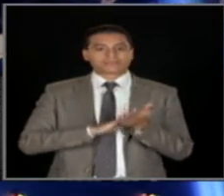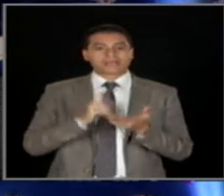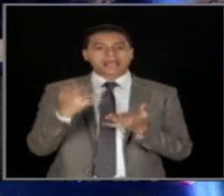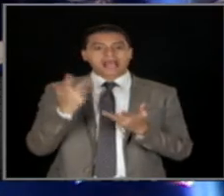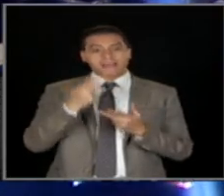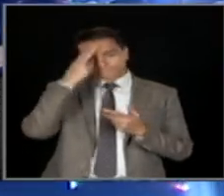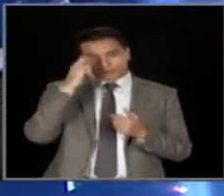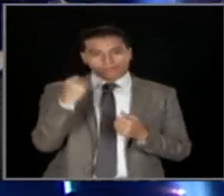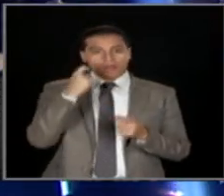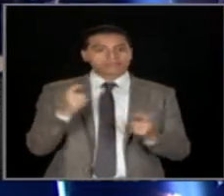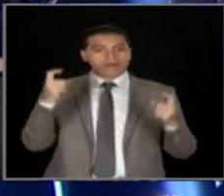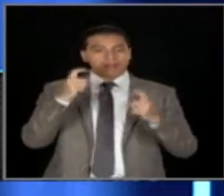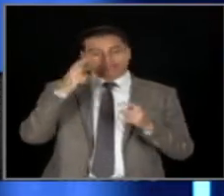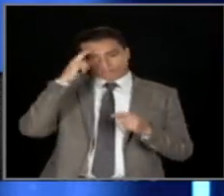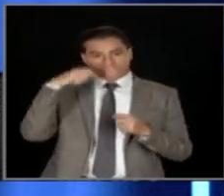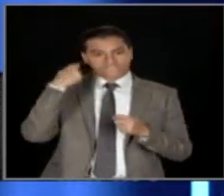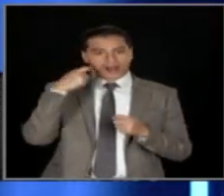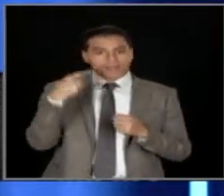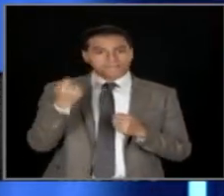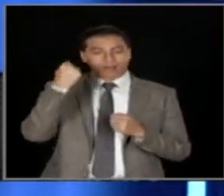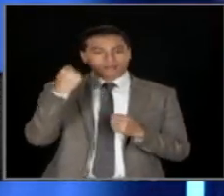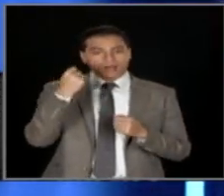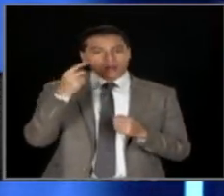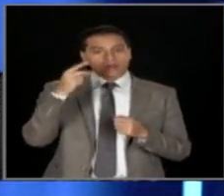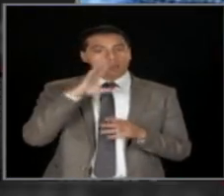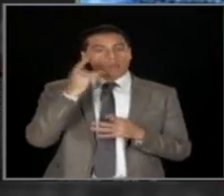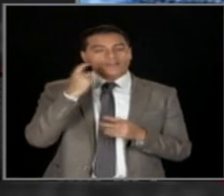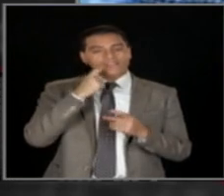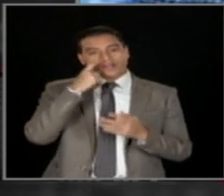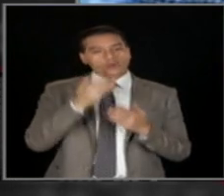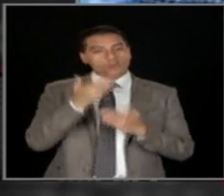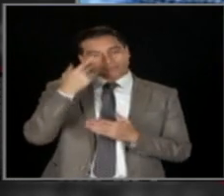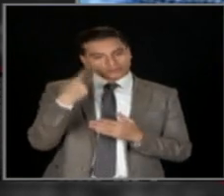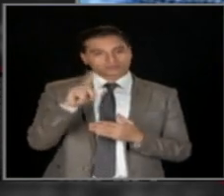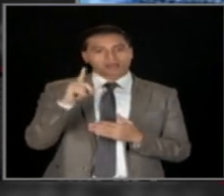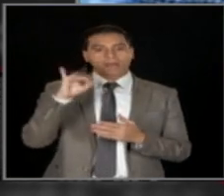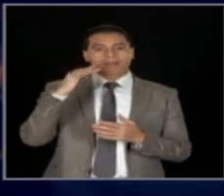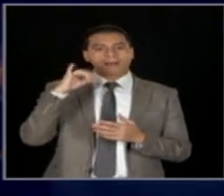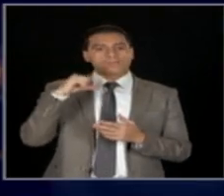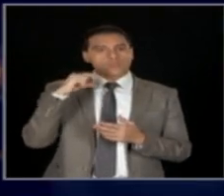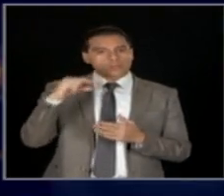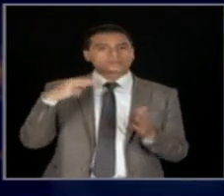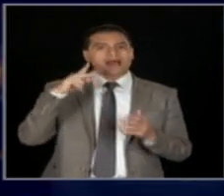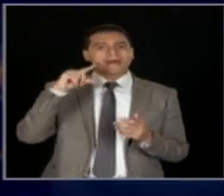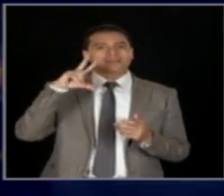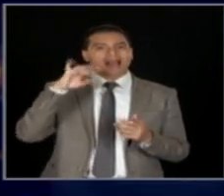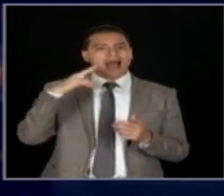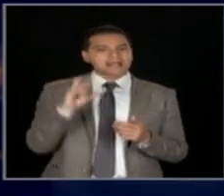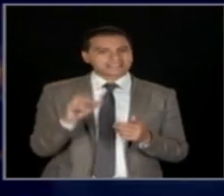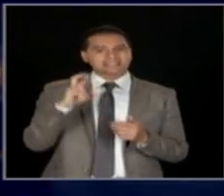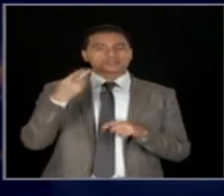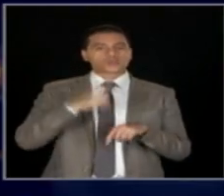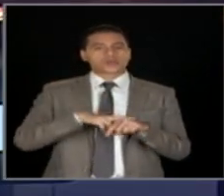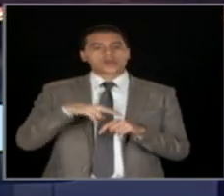بطولة مين بقى؟ كل الكبار. كل الكبار فعلاً، محمود عبد العزيز ونور الشريف